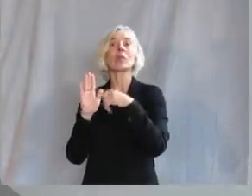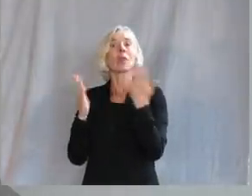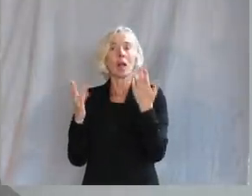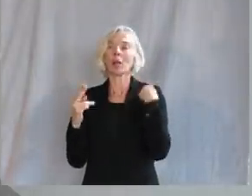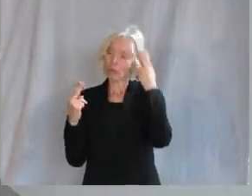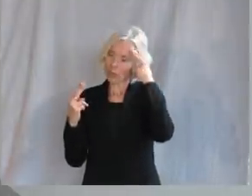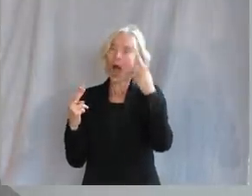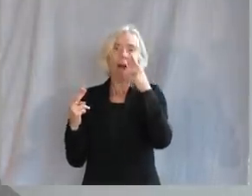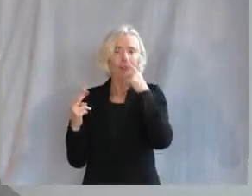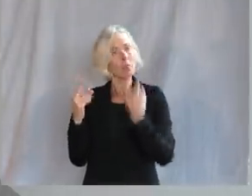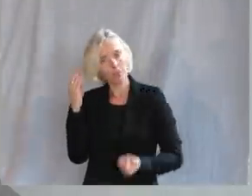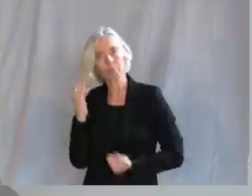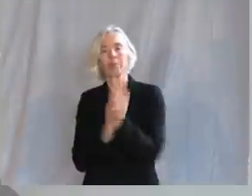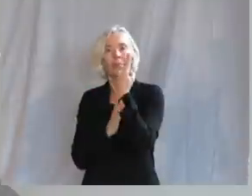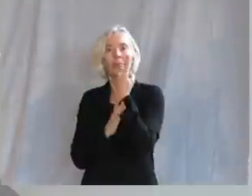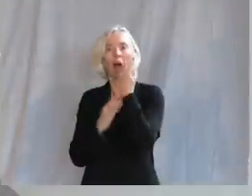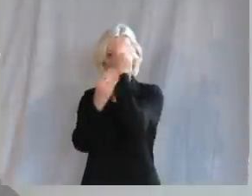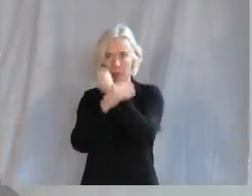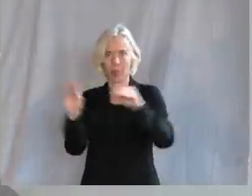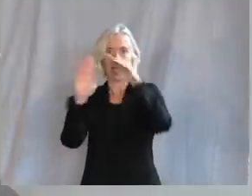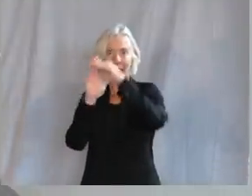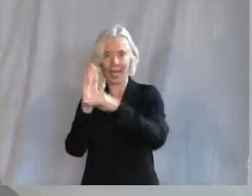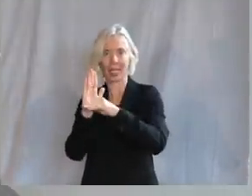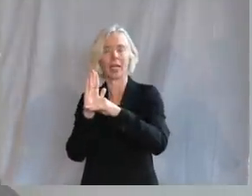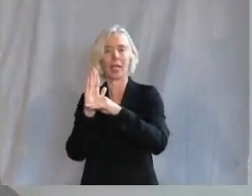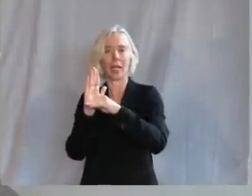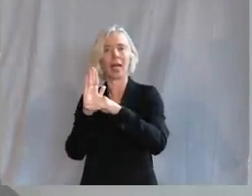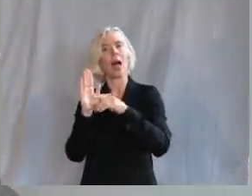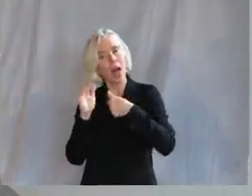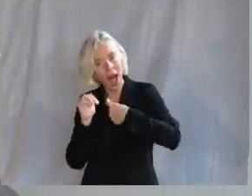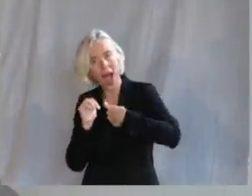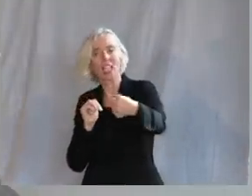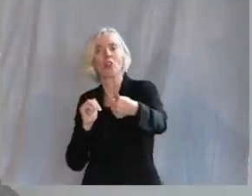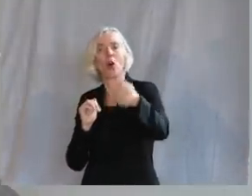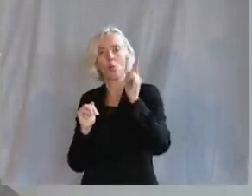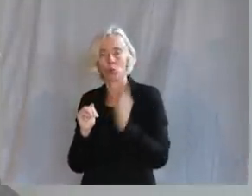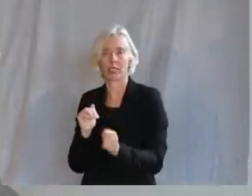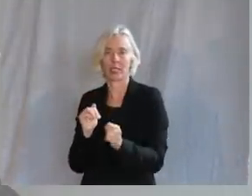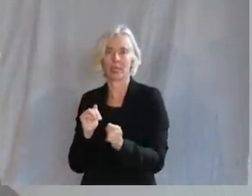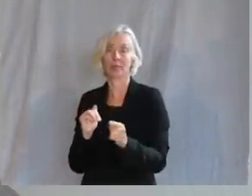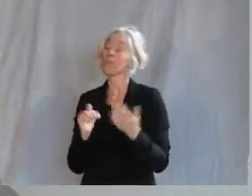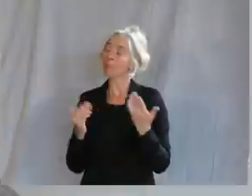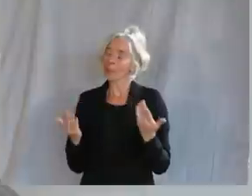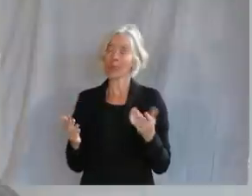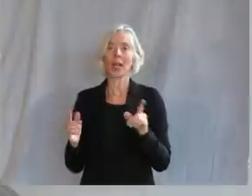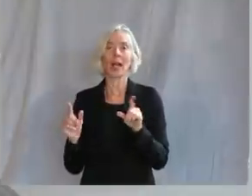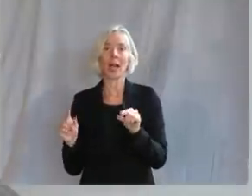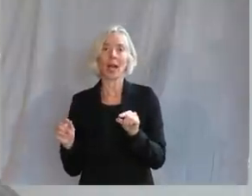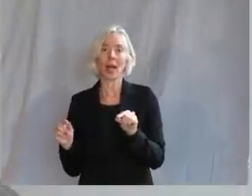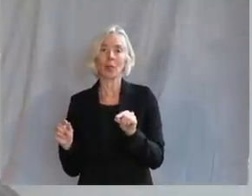Veröffentlichung als ersten Tag. Wir werden in dem Fall die Zusammenkunft von Personen im